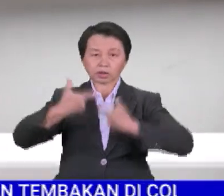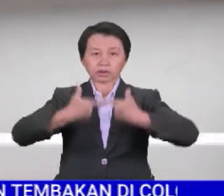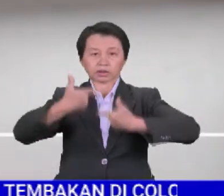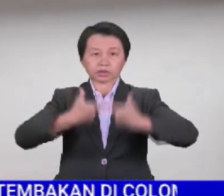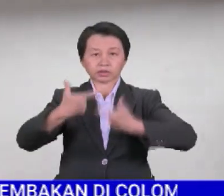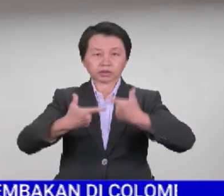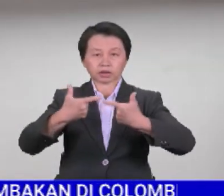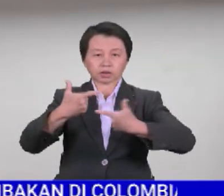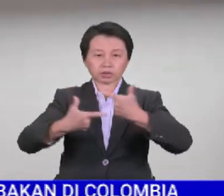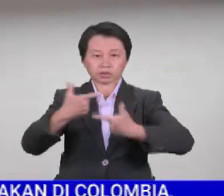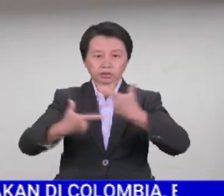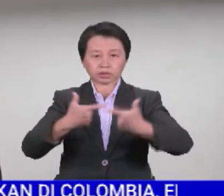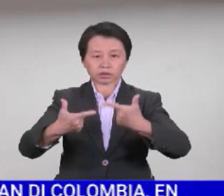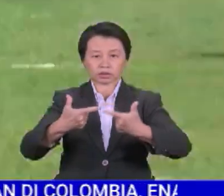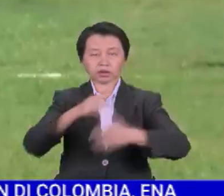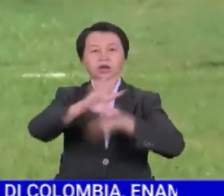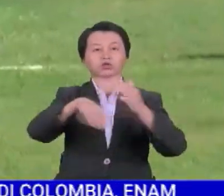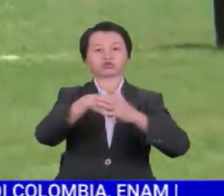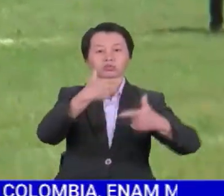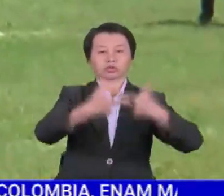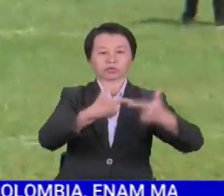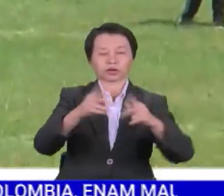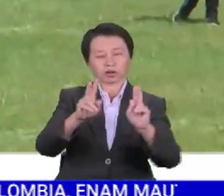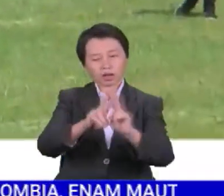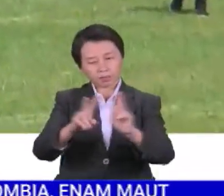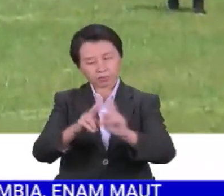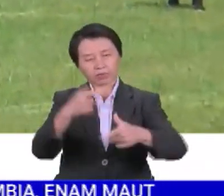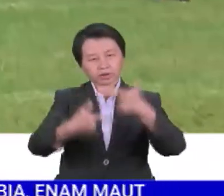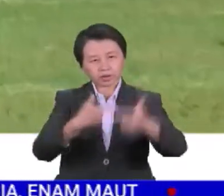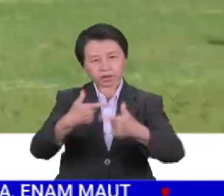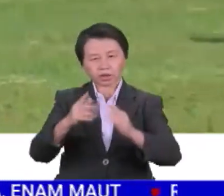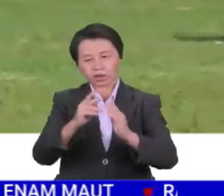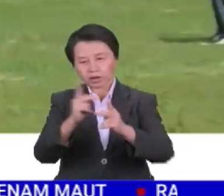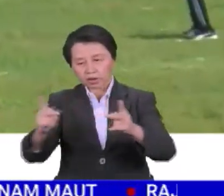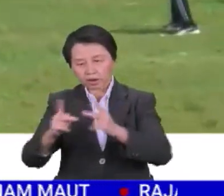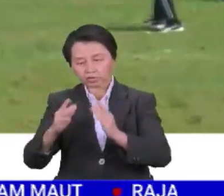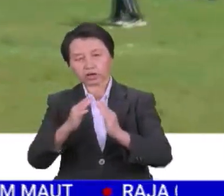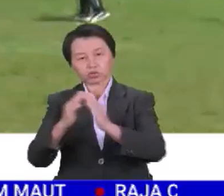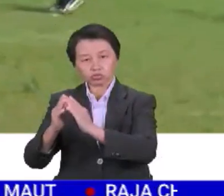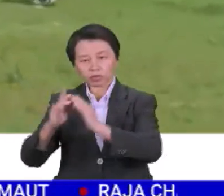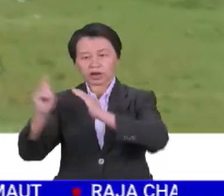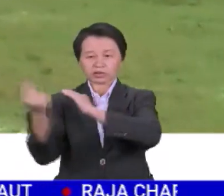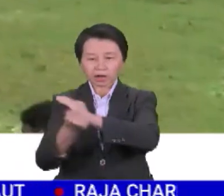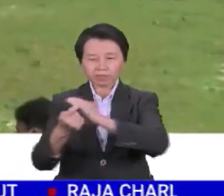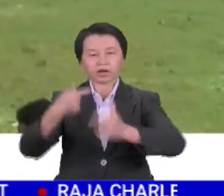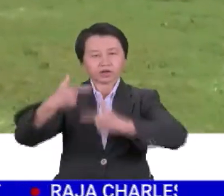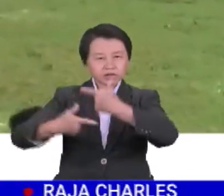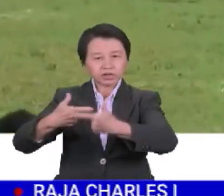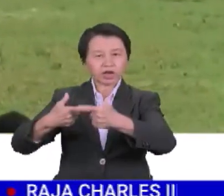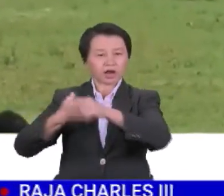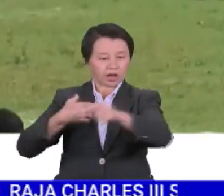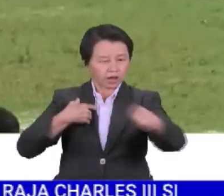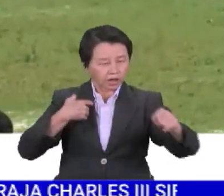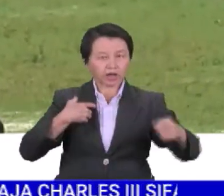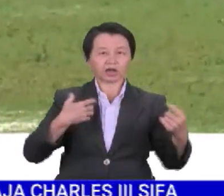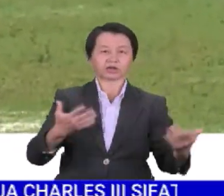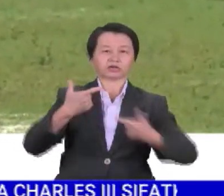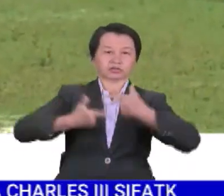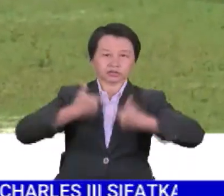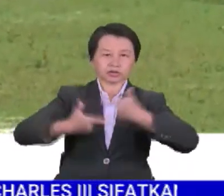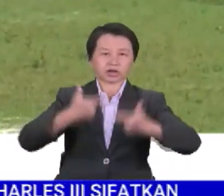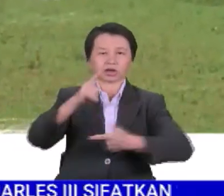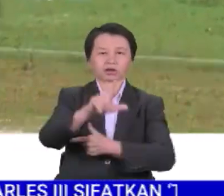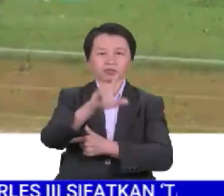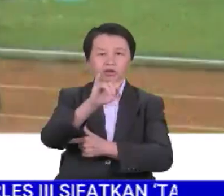liga-liga di peringkat, di semua peringkat, di kampung-kampung, di kawasan perumahan dan sebagainya, semua